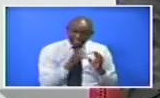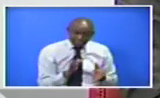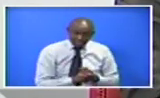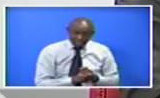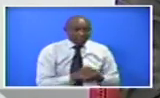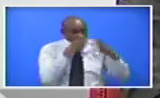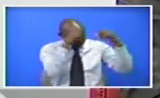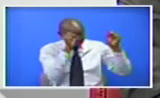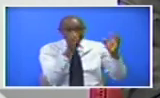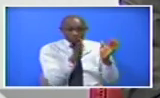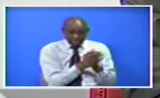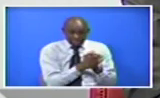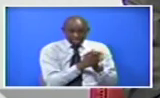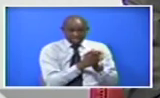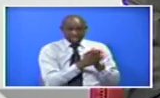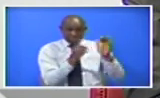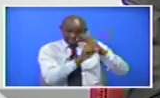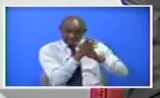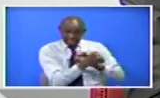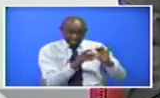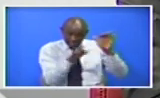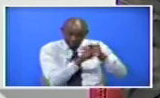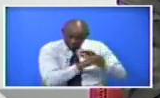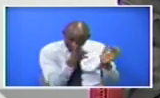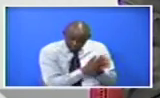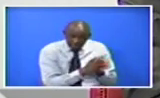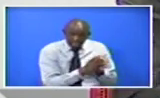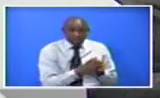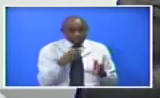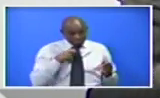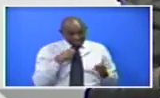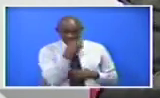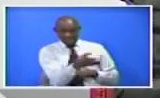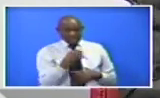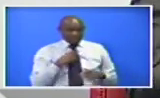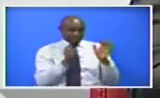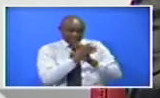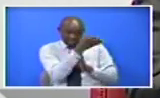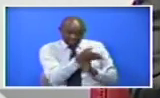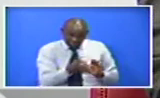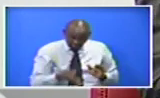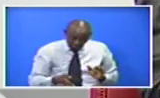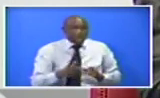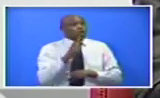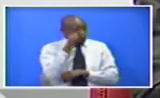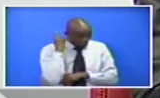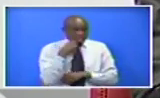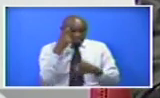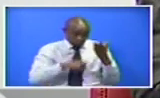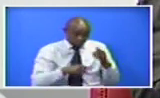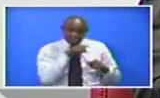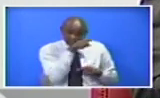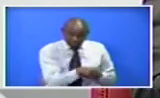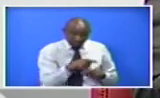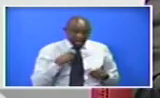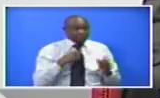rais, unakuja waziri, naibu rais, alafu kuna wale mawaziri ambao sheria inasema kwamba wawe